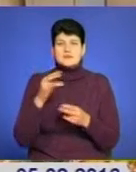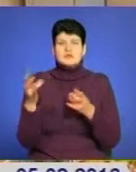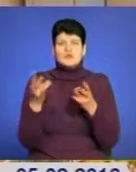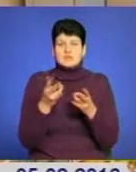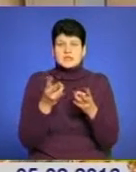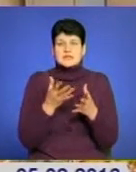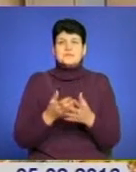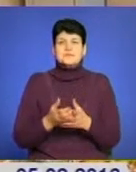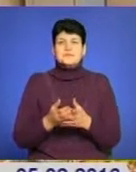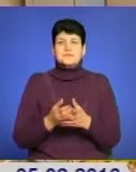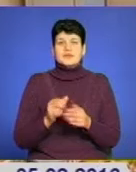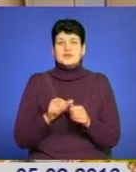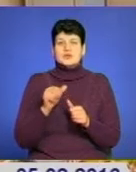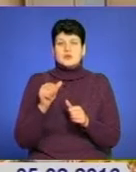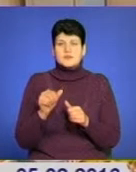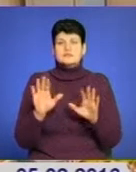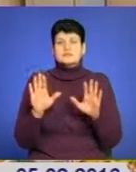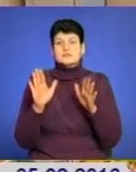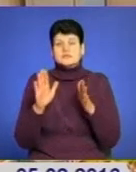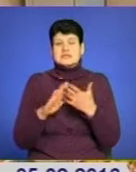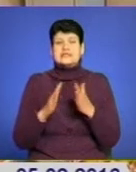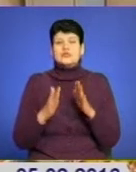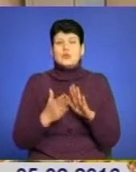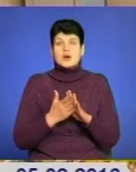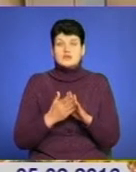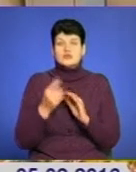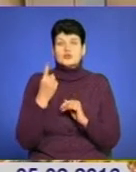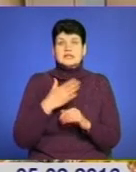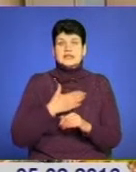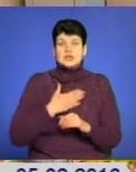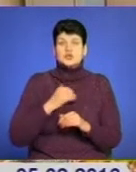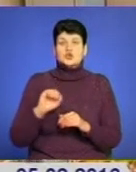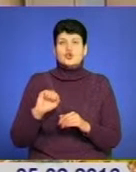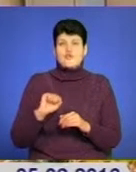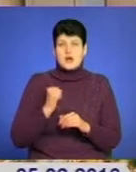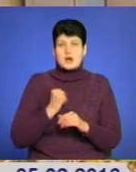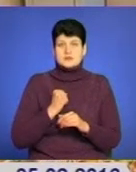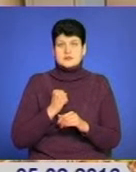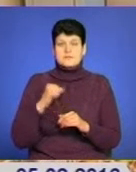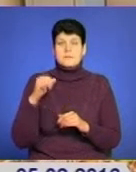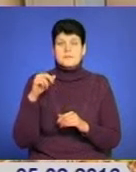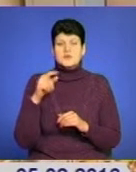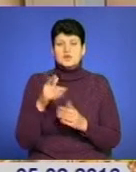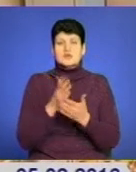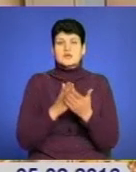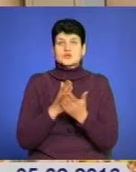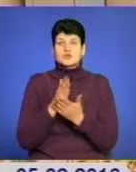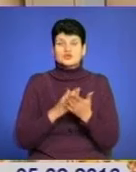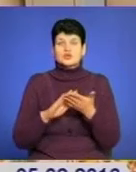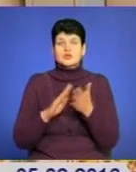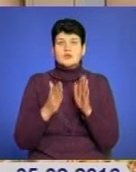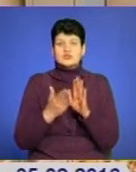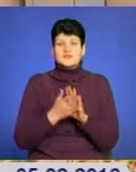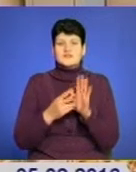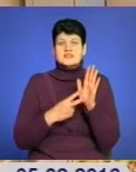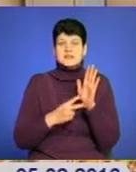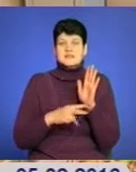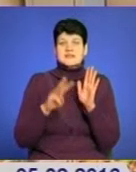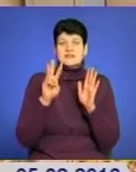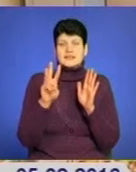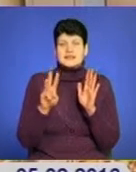передовой. Ну, зокрема, трапилась у нас такая ситуация. Один наш товарищ пішов на службу на контракт в 73-й